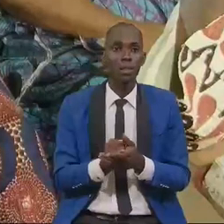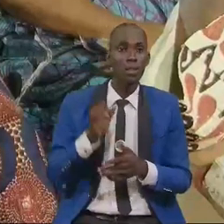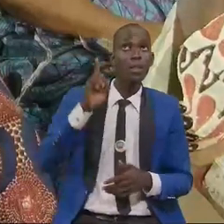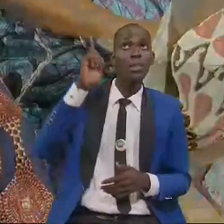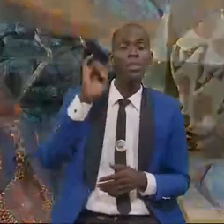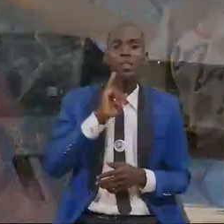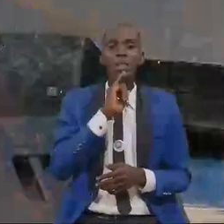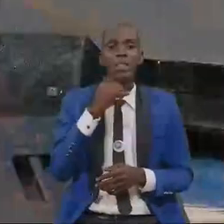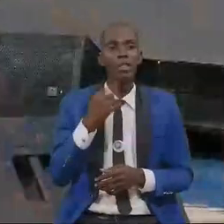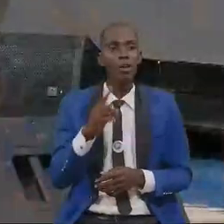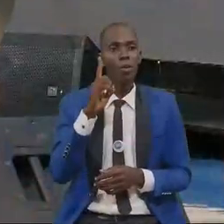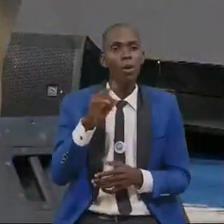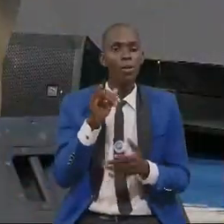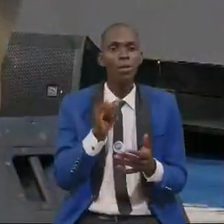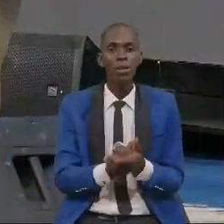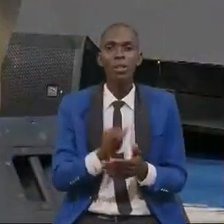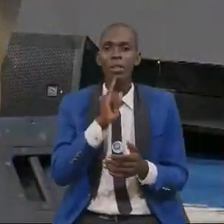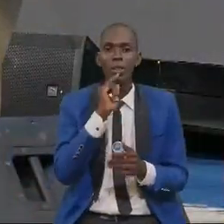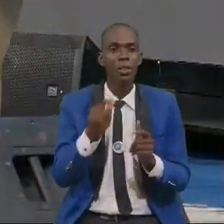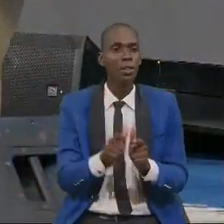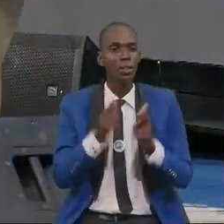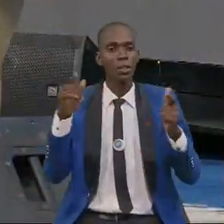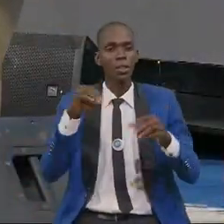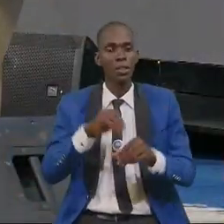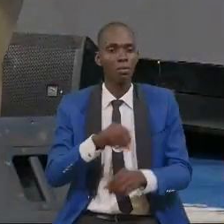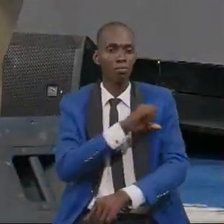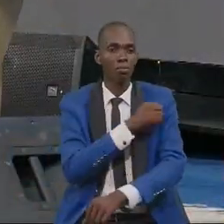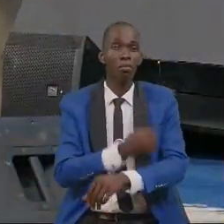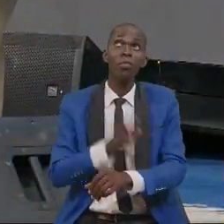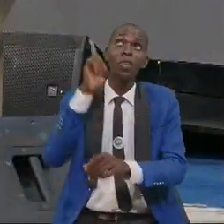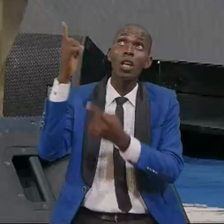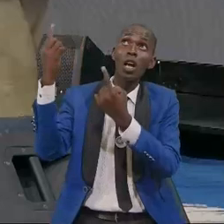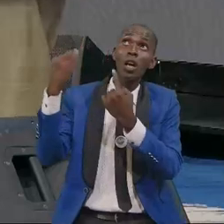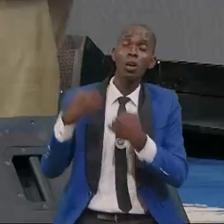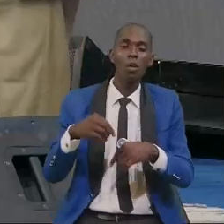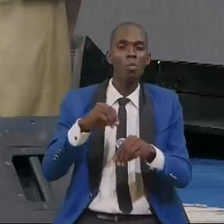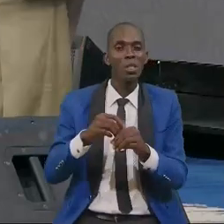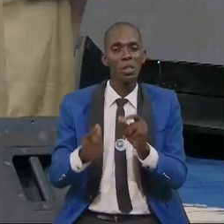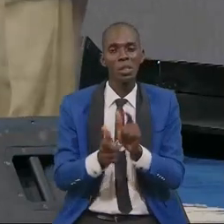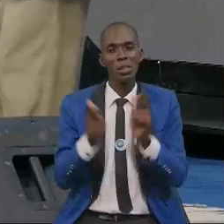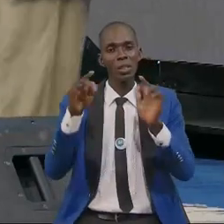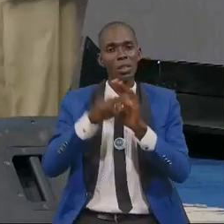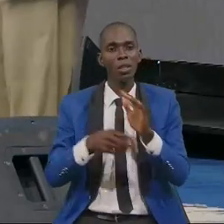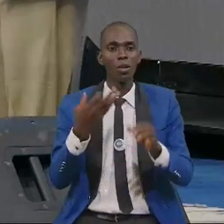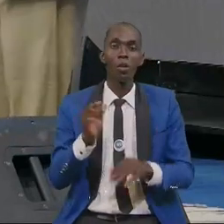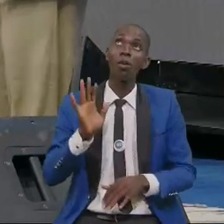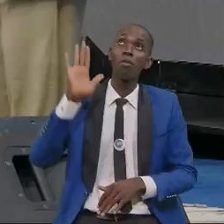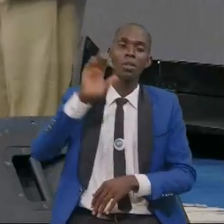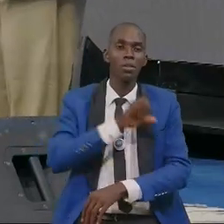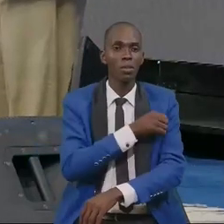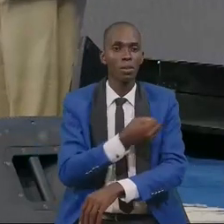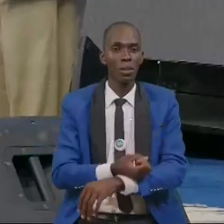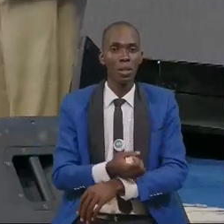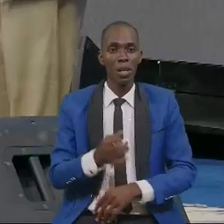c'est moi qui ai promis le salut il vient dans la plénitude de sa force